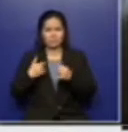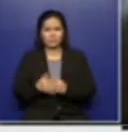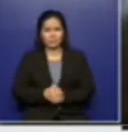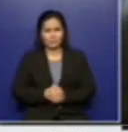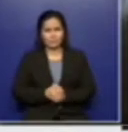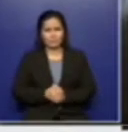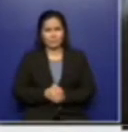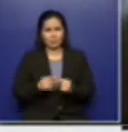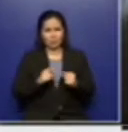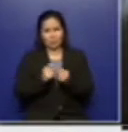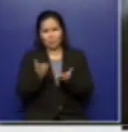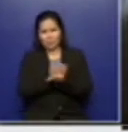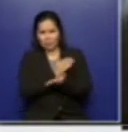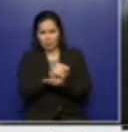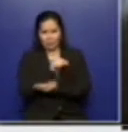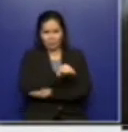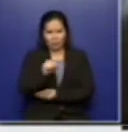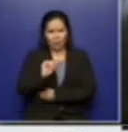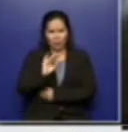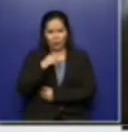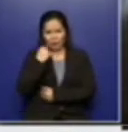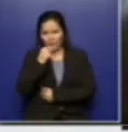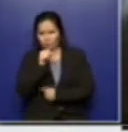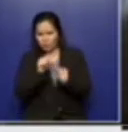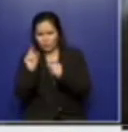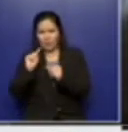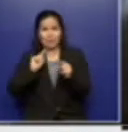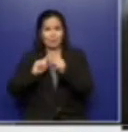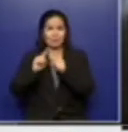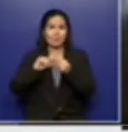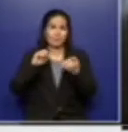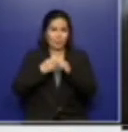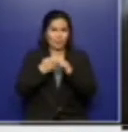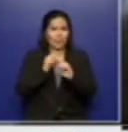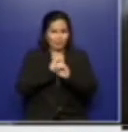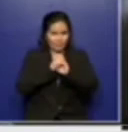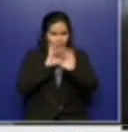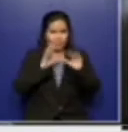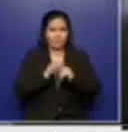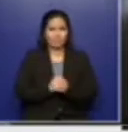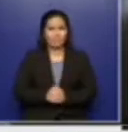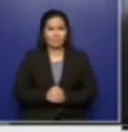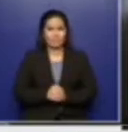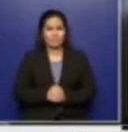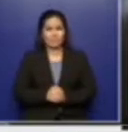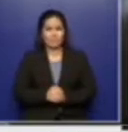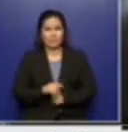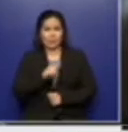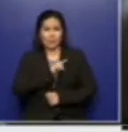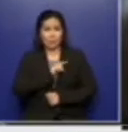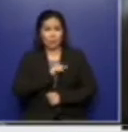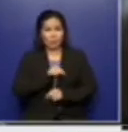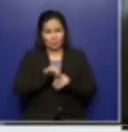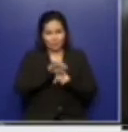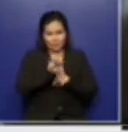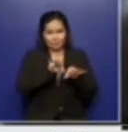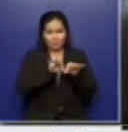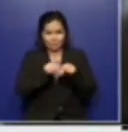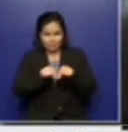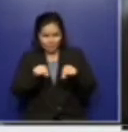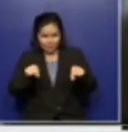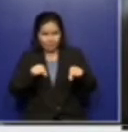ในแนวเขตที่ดินซึ่งในการรับผิดชอบในการที่จะกำหนดเขตแดน